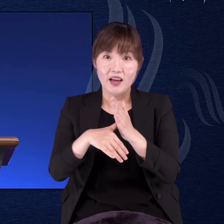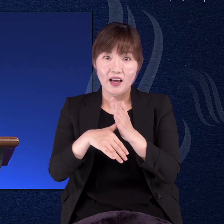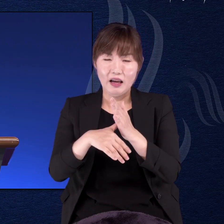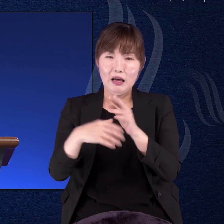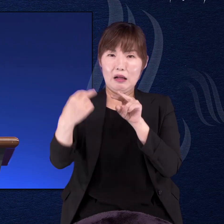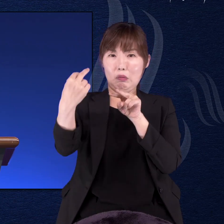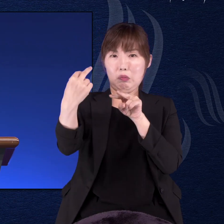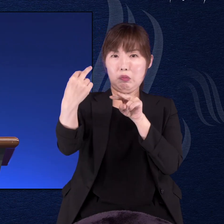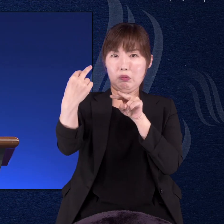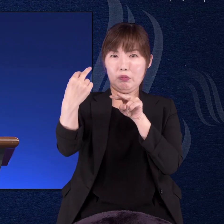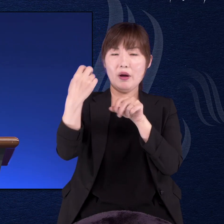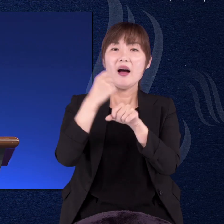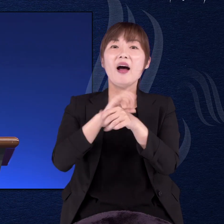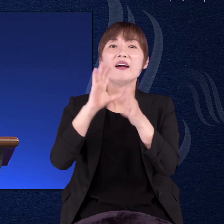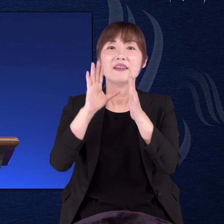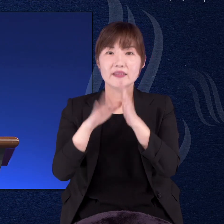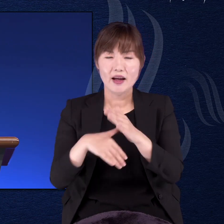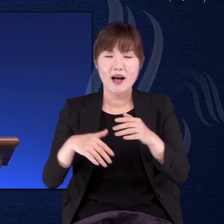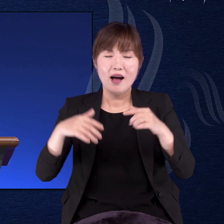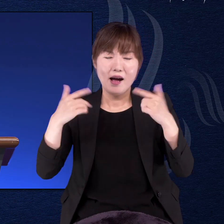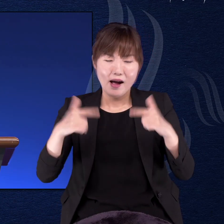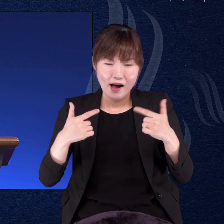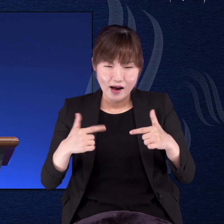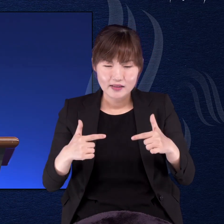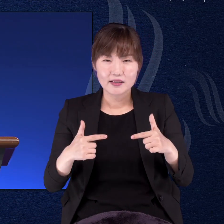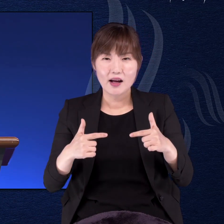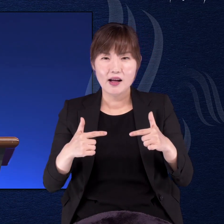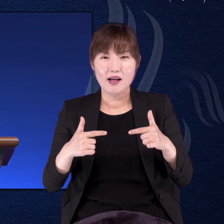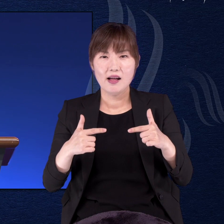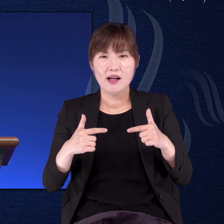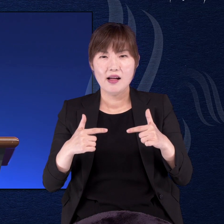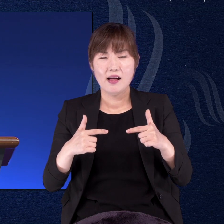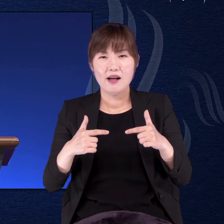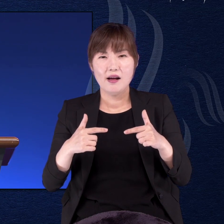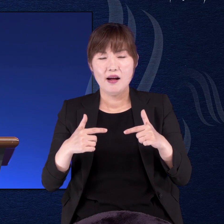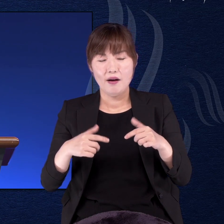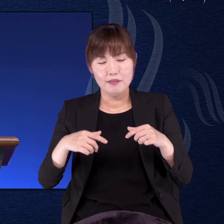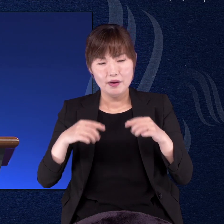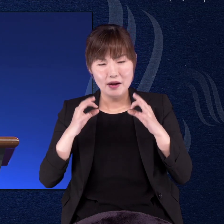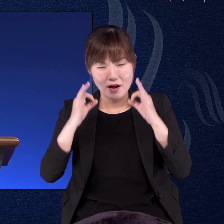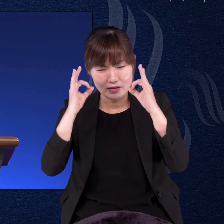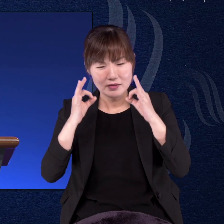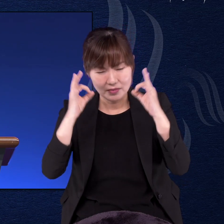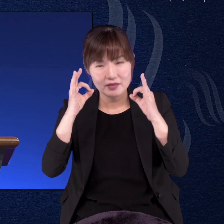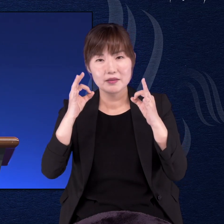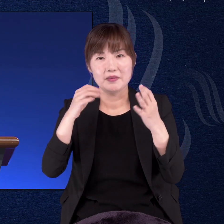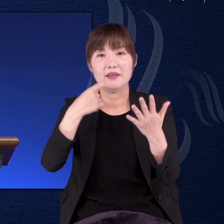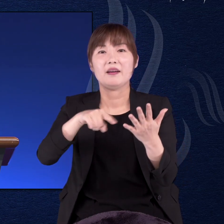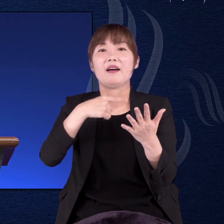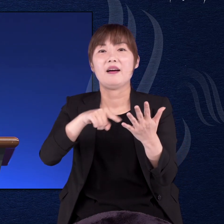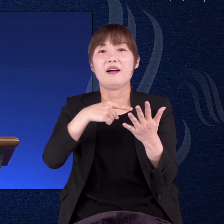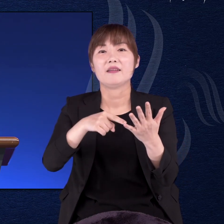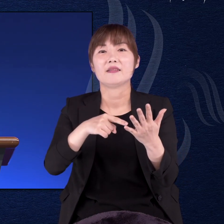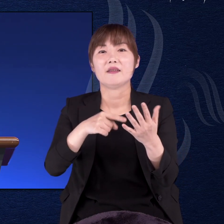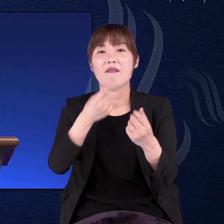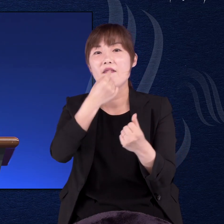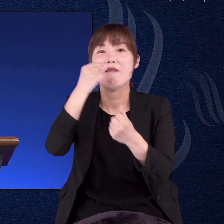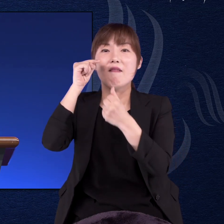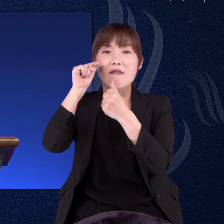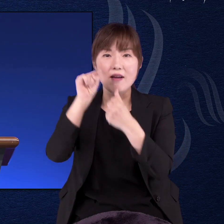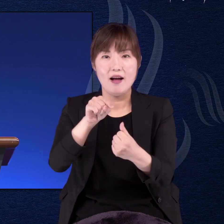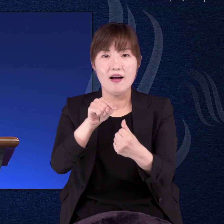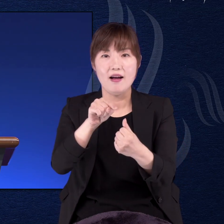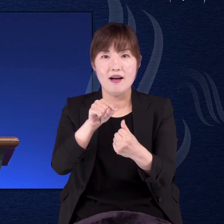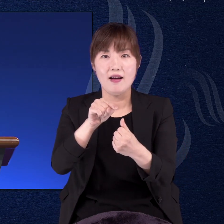보고 항상 부지런히 가르쳐 지켜 행하라고 말씀하셨습니다.